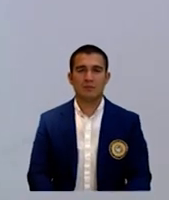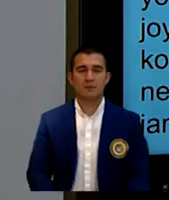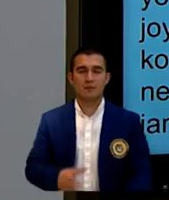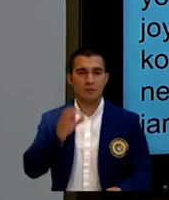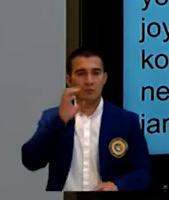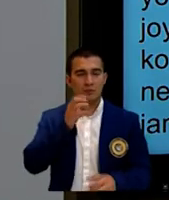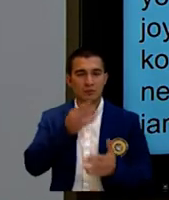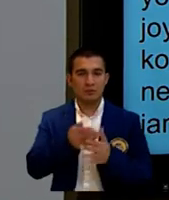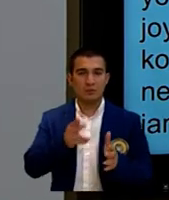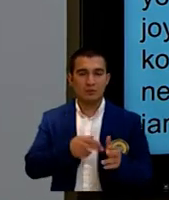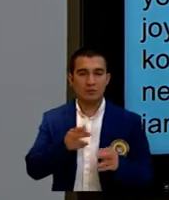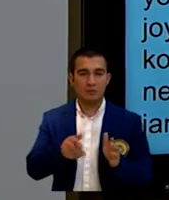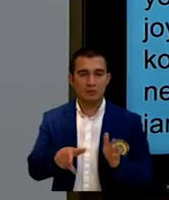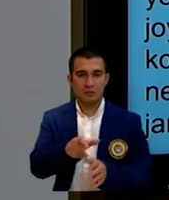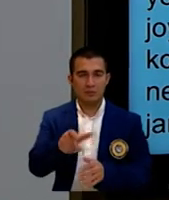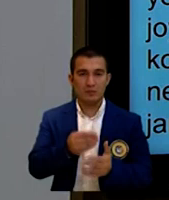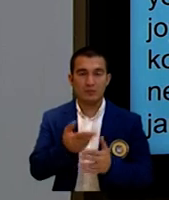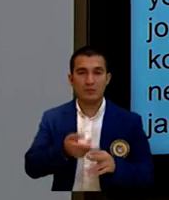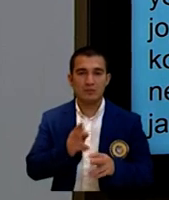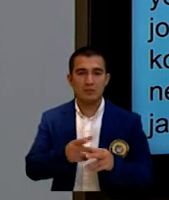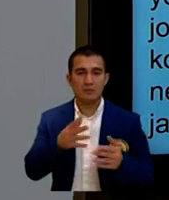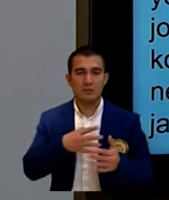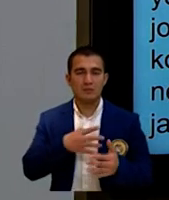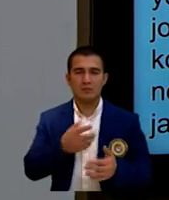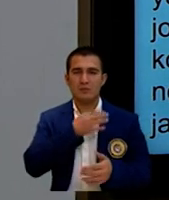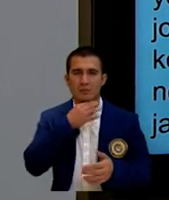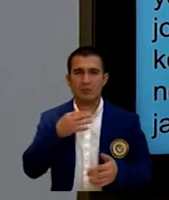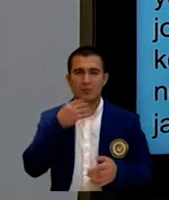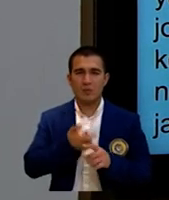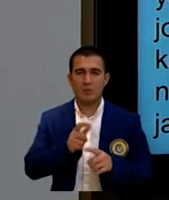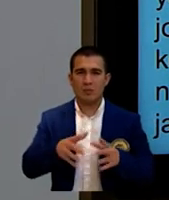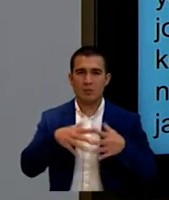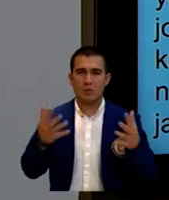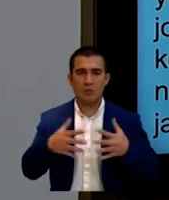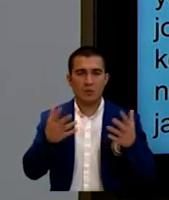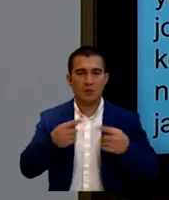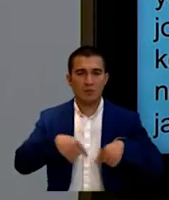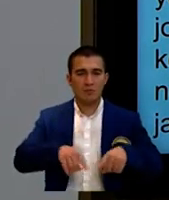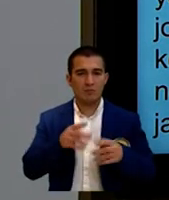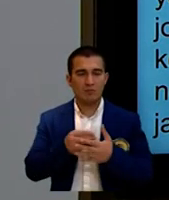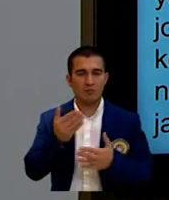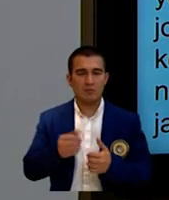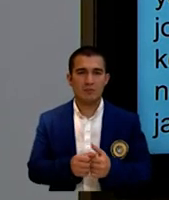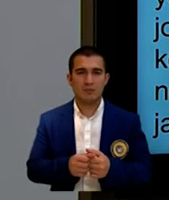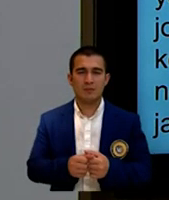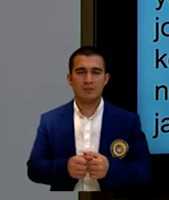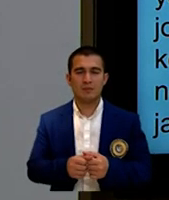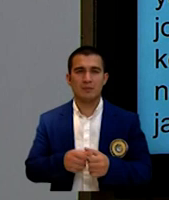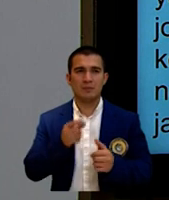O'zbekiston temir yo'llari aksiyadorlik jamiyati O'zbekistondagi eng yirik jamiyatlardan biri hisoblanadi.